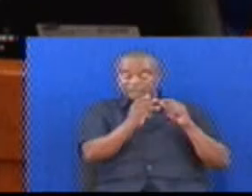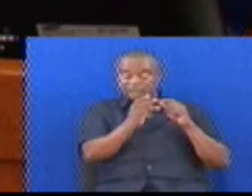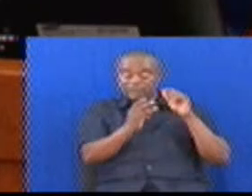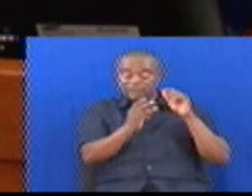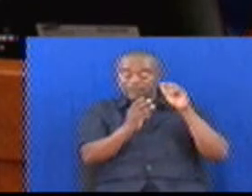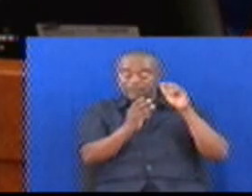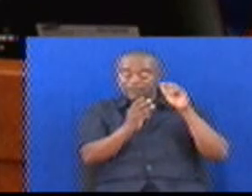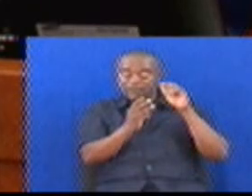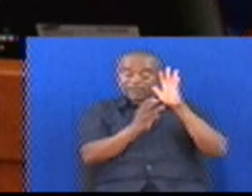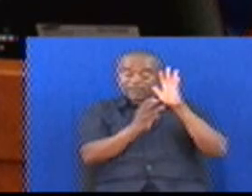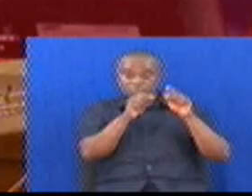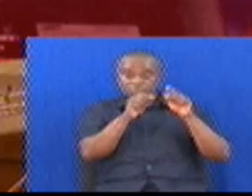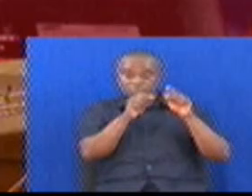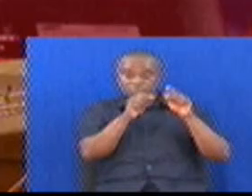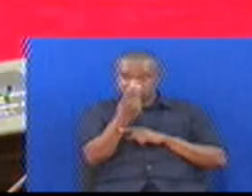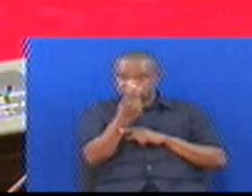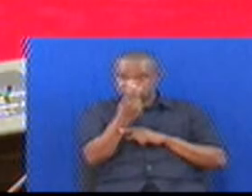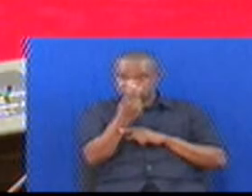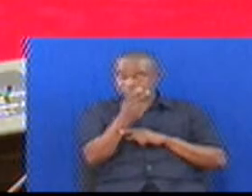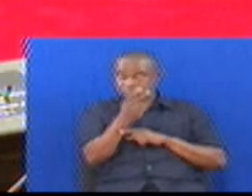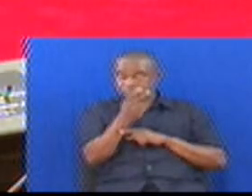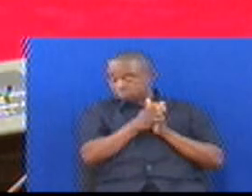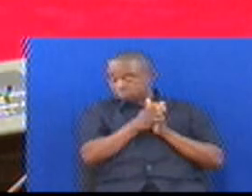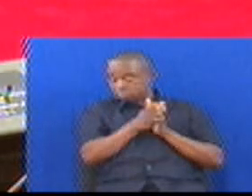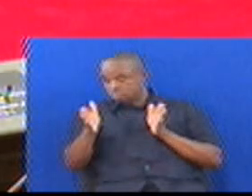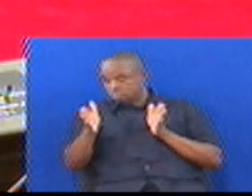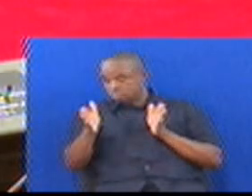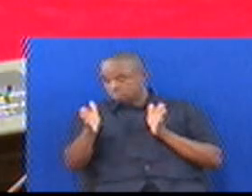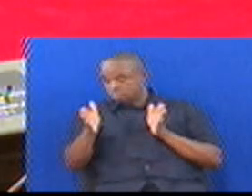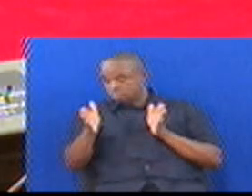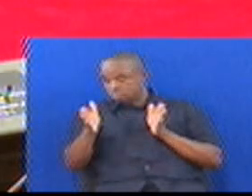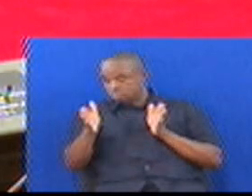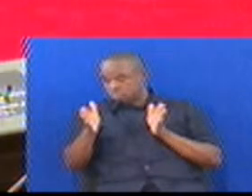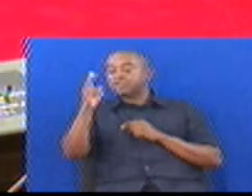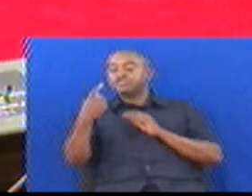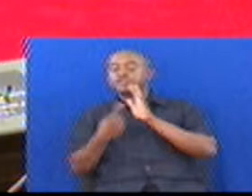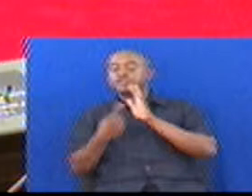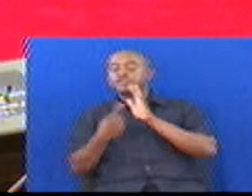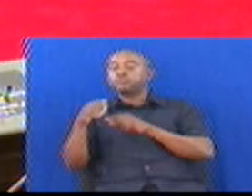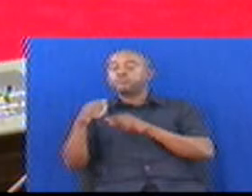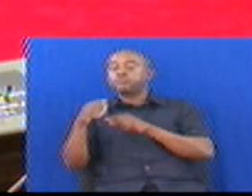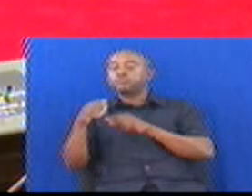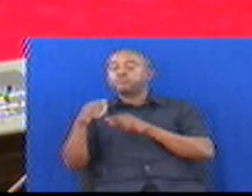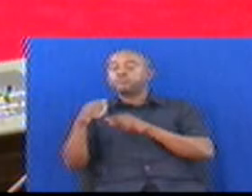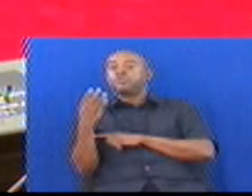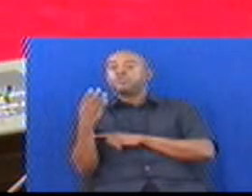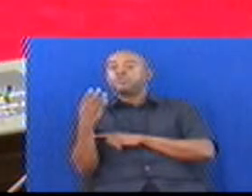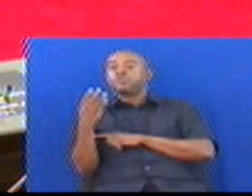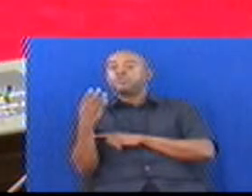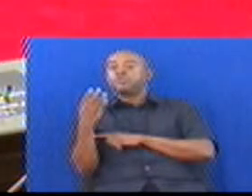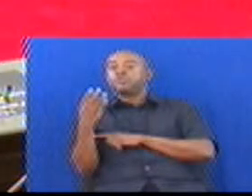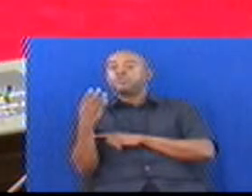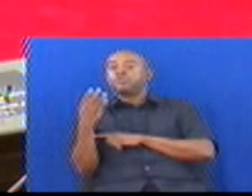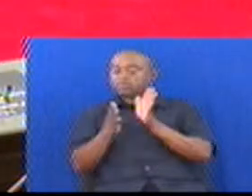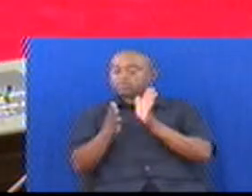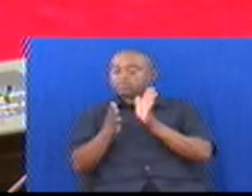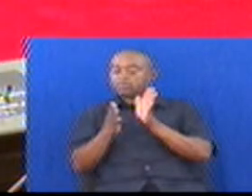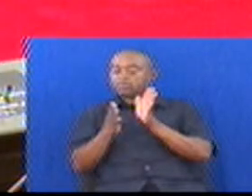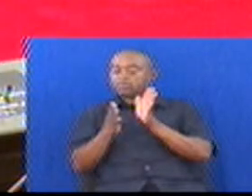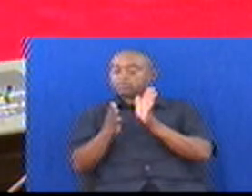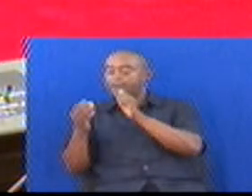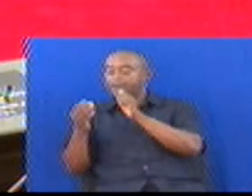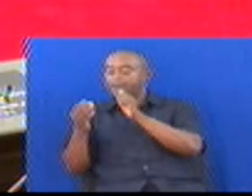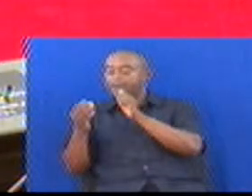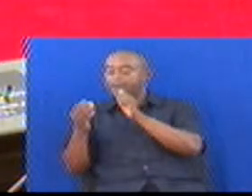mwaka 2011-12 hadi 26.4% mwaka 2017-18. Kiwango